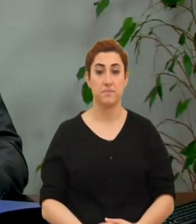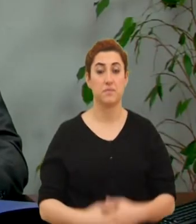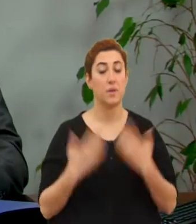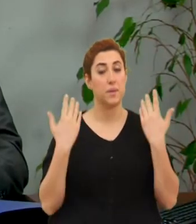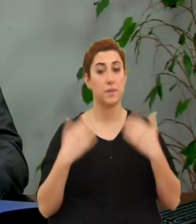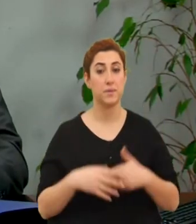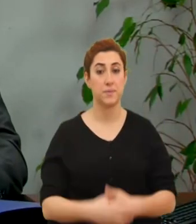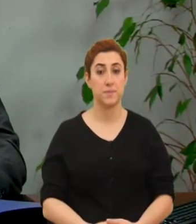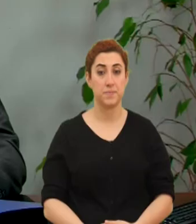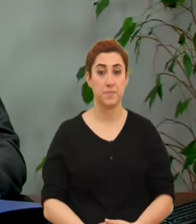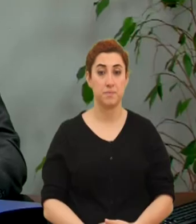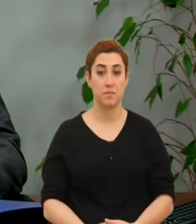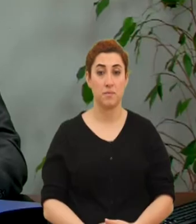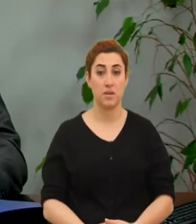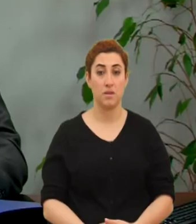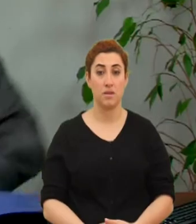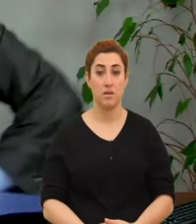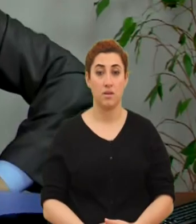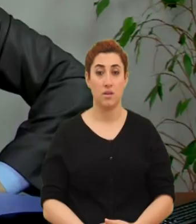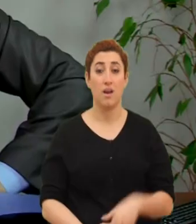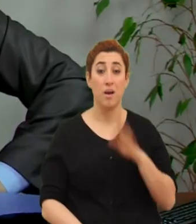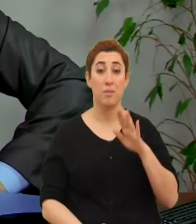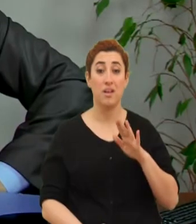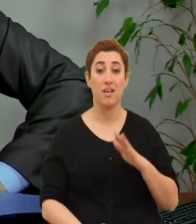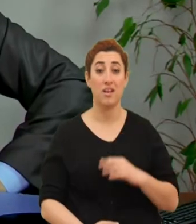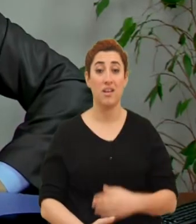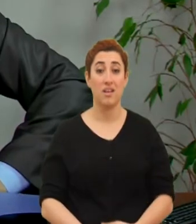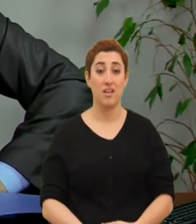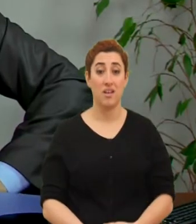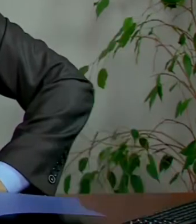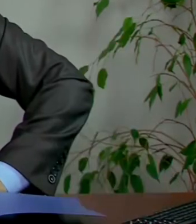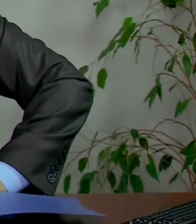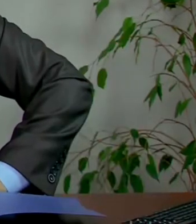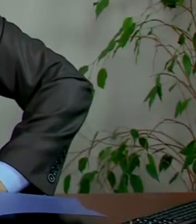Allah. Sol gözü seyiriyor. Ama ben...